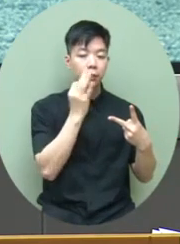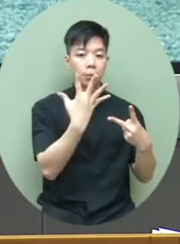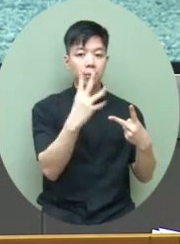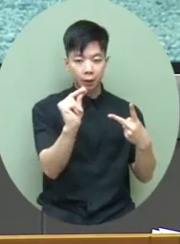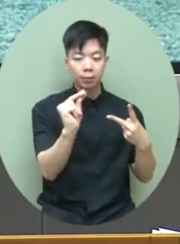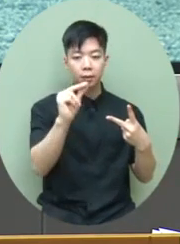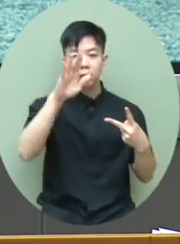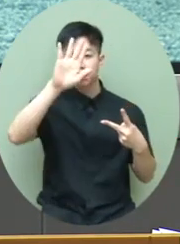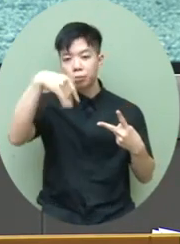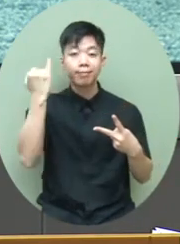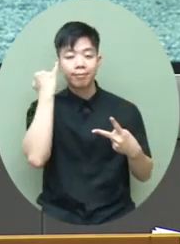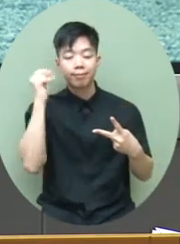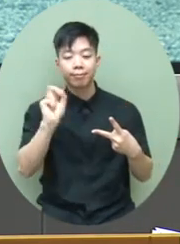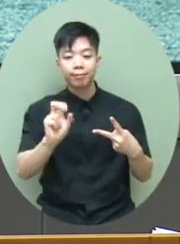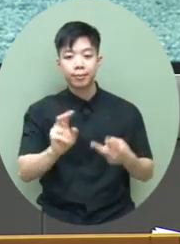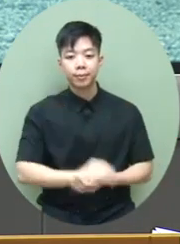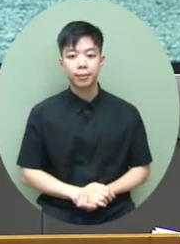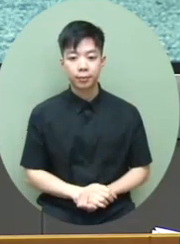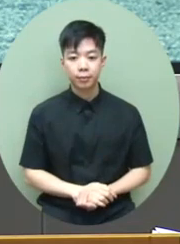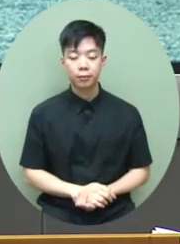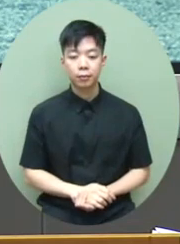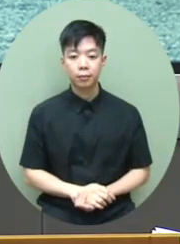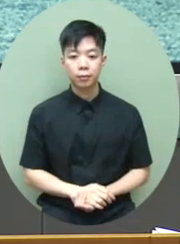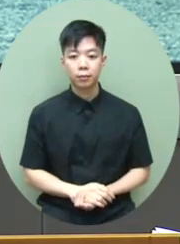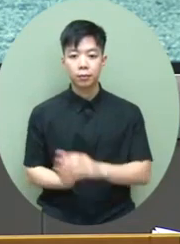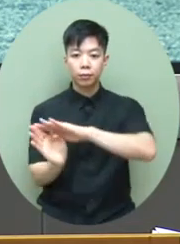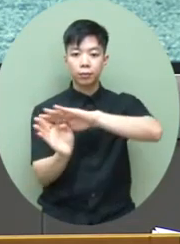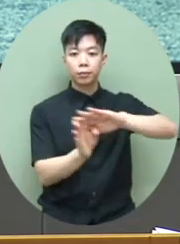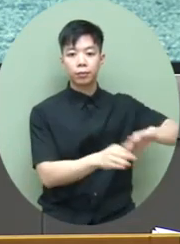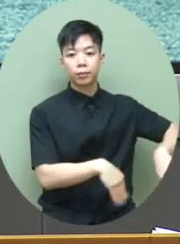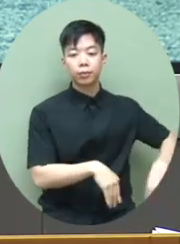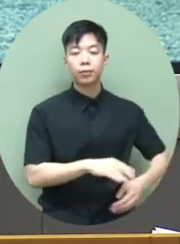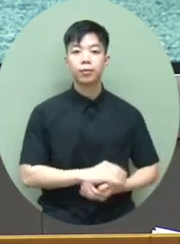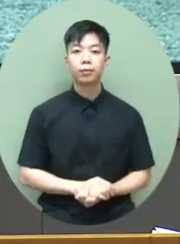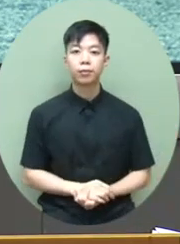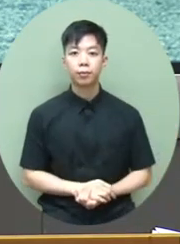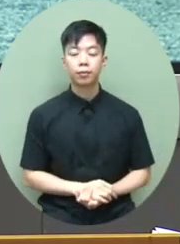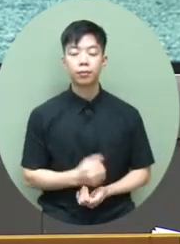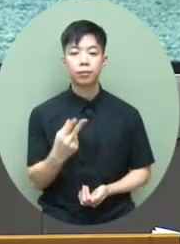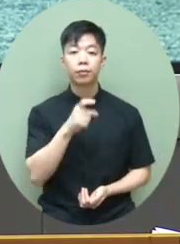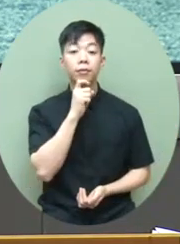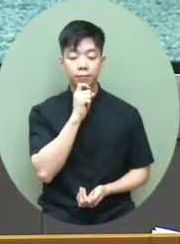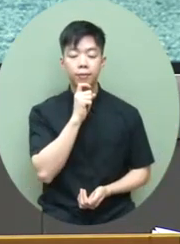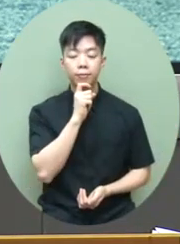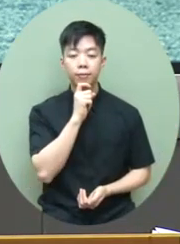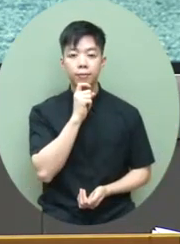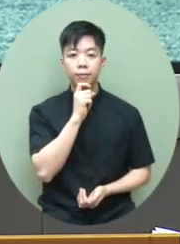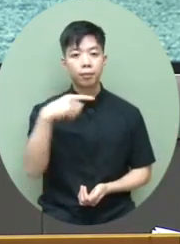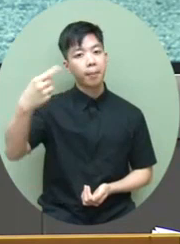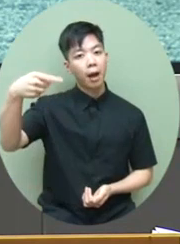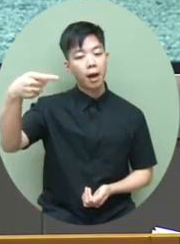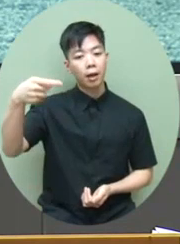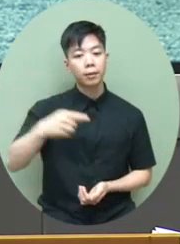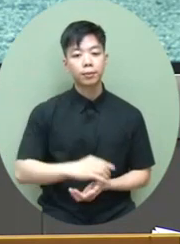揾唔到源頭嘅。咁另外除咗懷疑 BA.2.1、2.1 嘅個案咧，我哋仲有一宗咧，就